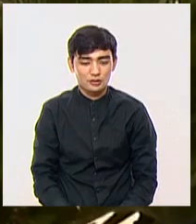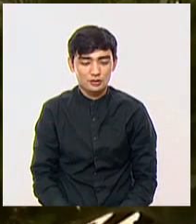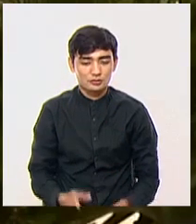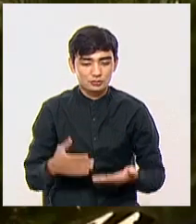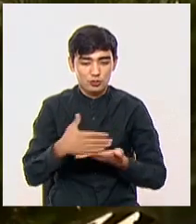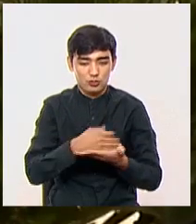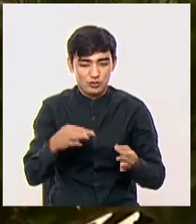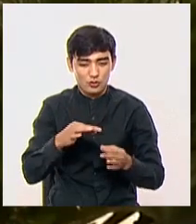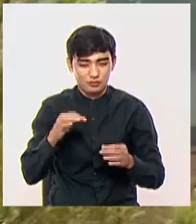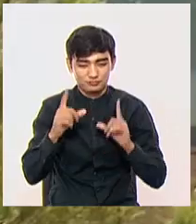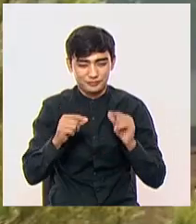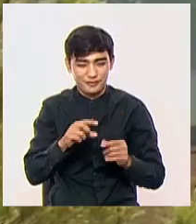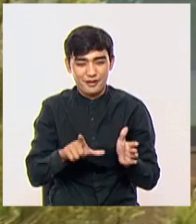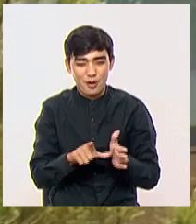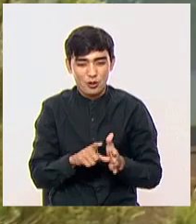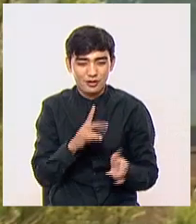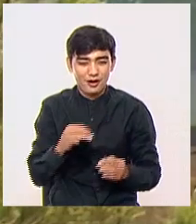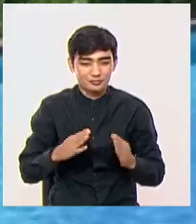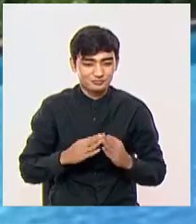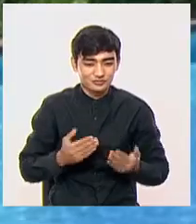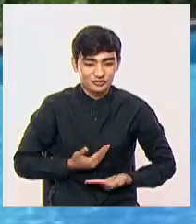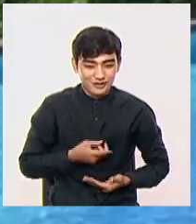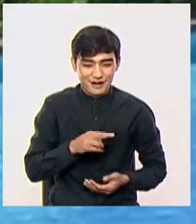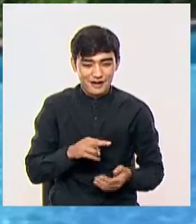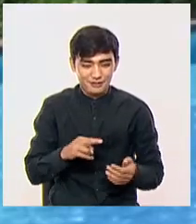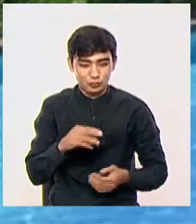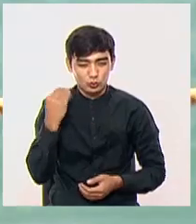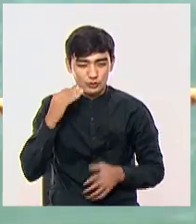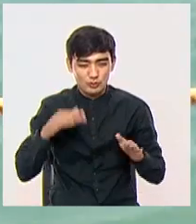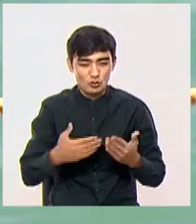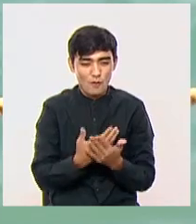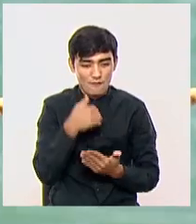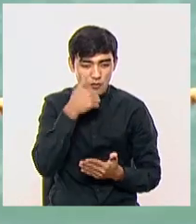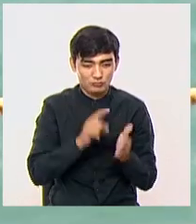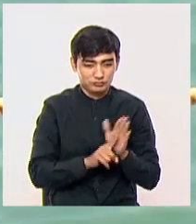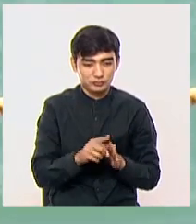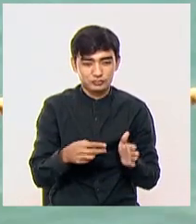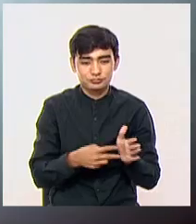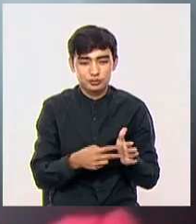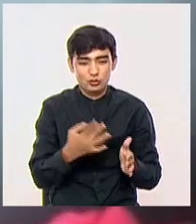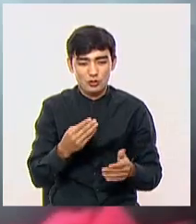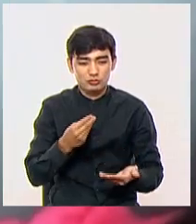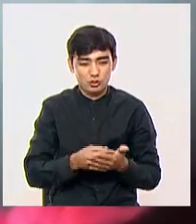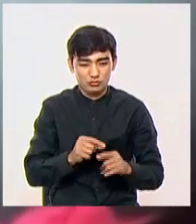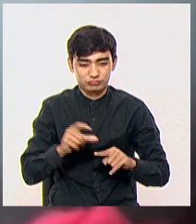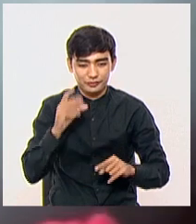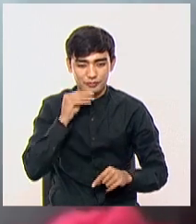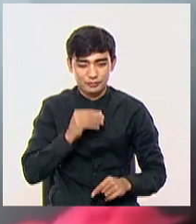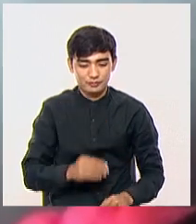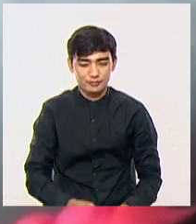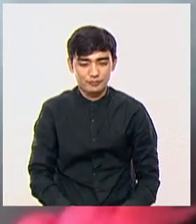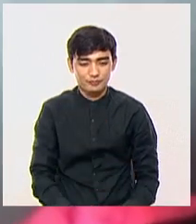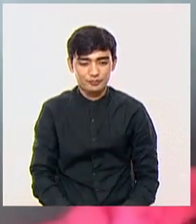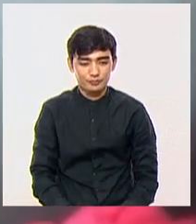Сбор с путешественников. Налог на проживание вводят в Турции в новом году. Насколько подорожают туры в эту страну? Мы, как турфирмы, скорее